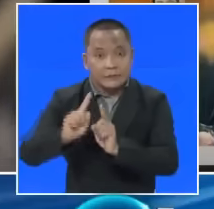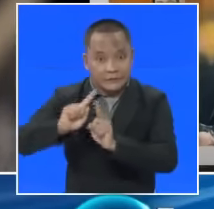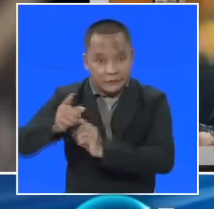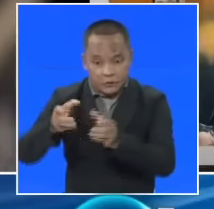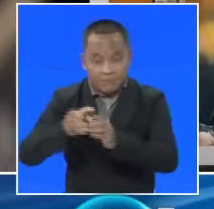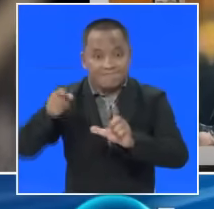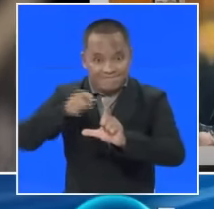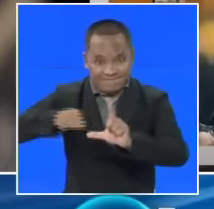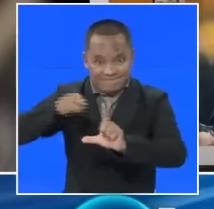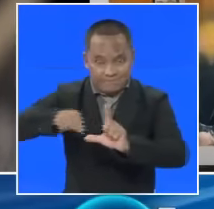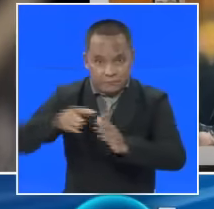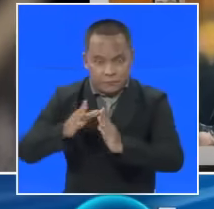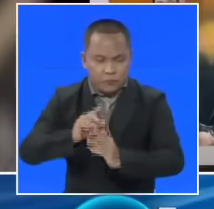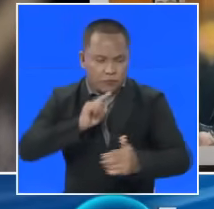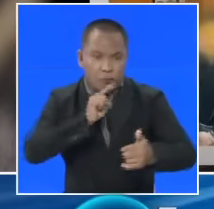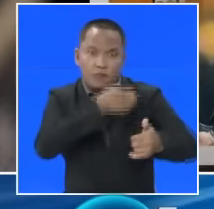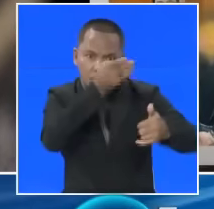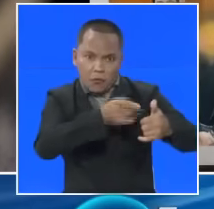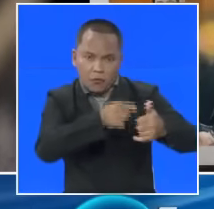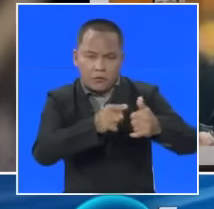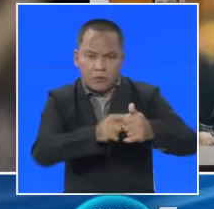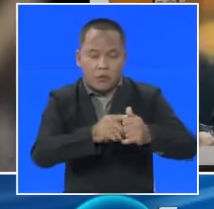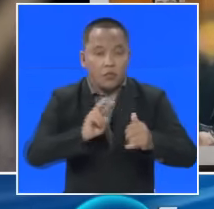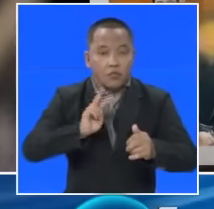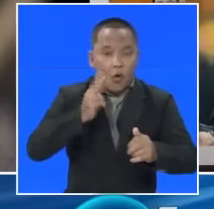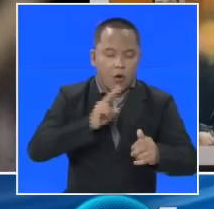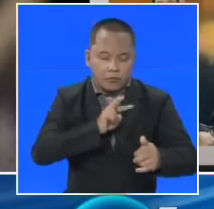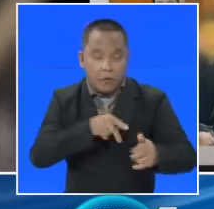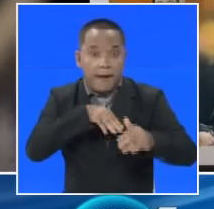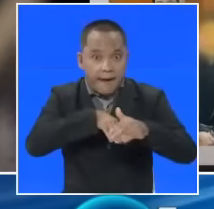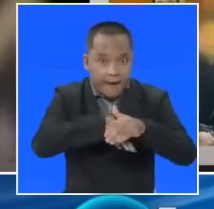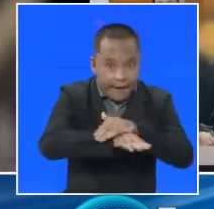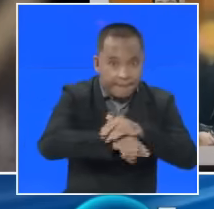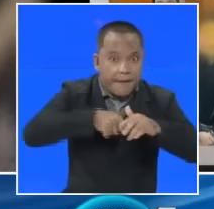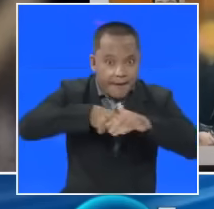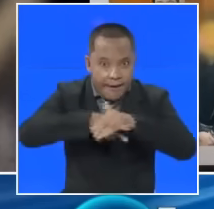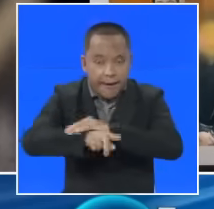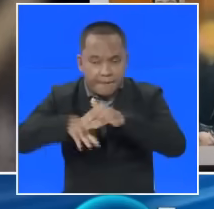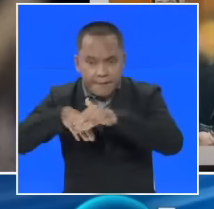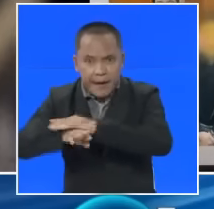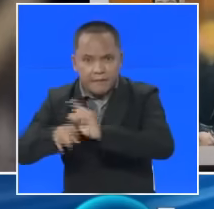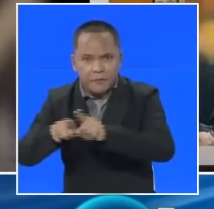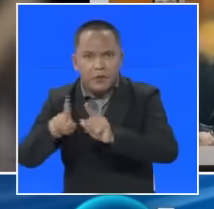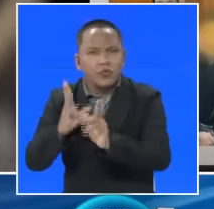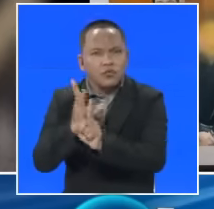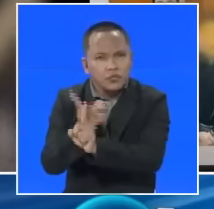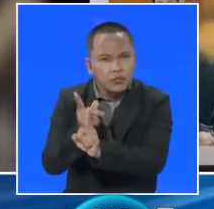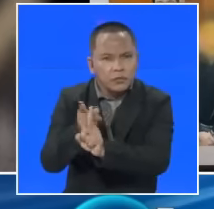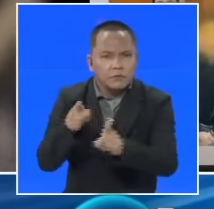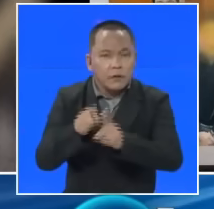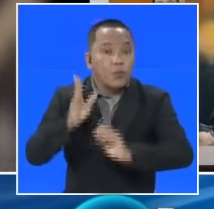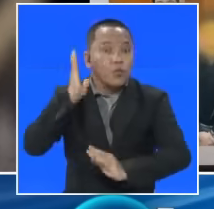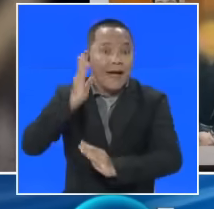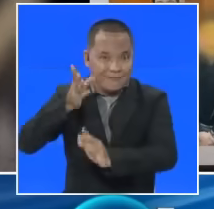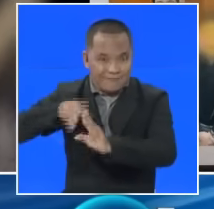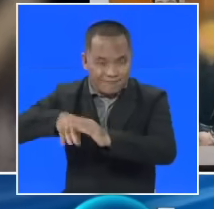ของพรรคก้าวไกลนี่แหละค่ะถูกกล่าวหาว่ามีโรคสองใบไปแอบแซบแอบมีความสัมพันธ์เชิงชู้สาวกันกับช